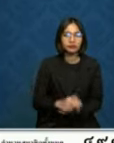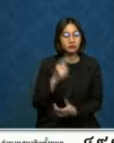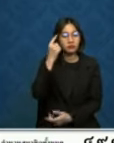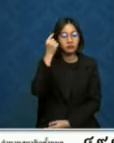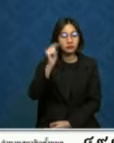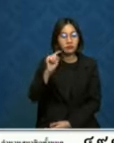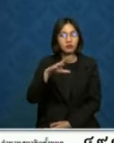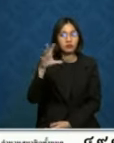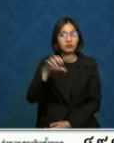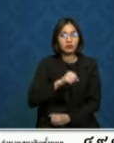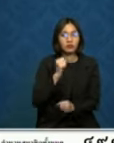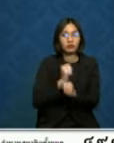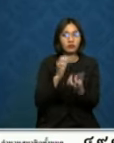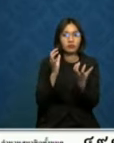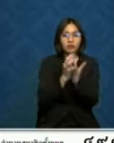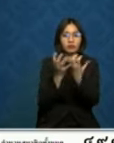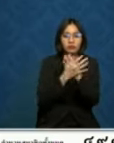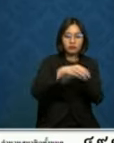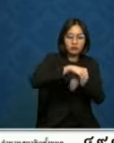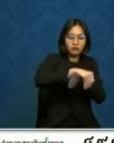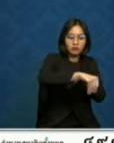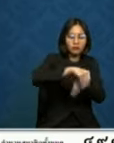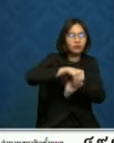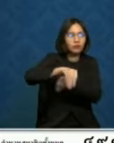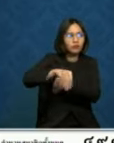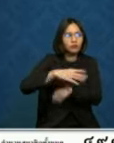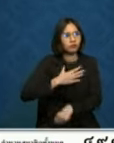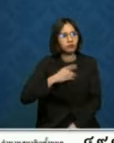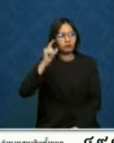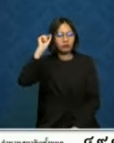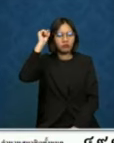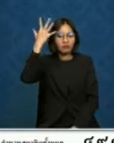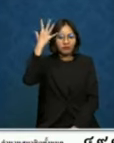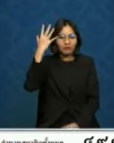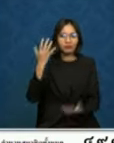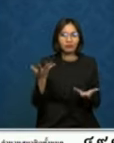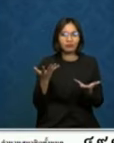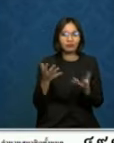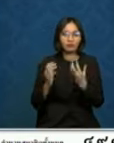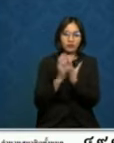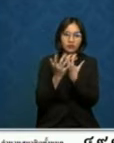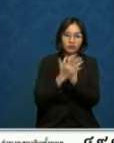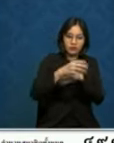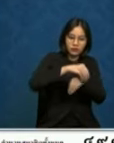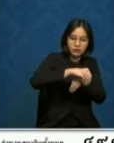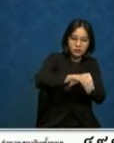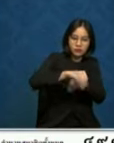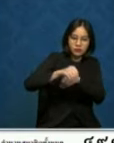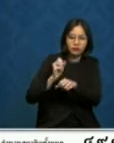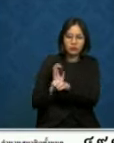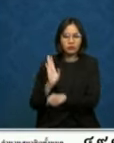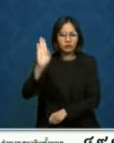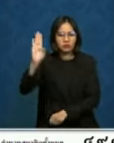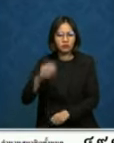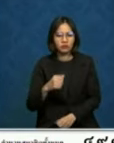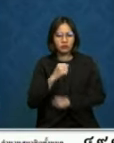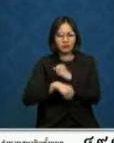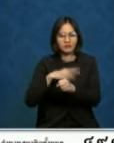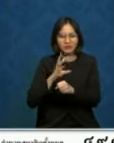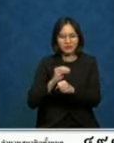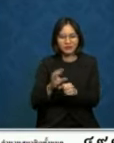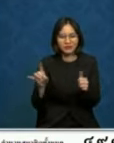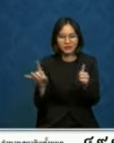ไหมคะคือเอาไปปลูกผักในที่ทำงานค่ะดิฉันก็ยังไม่เข้าใจอยู่ดีว่าการปลูกผักในออฟฟิศชีวิตเกษียณจะมีคุณภาพยังไงคะท่านประ